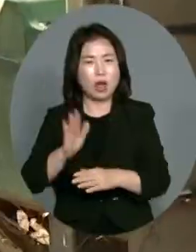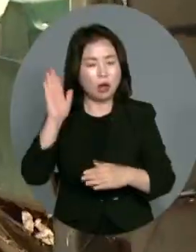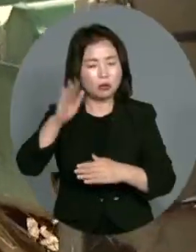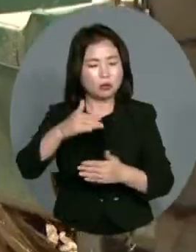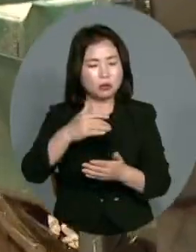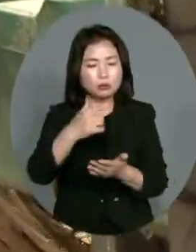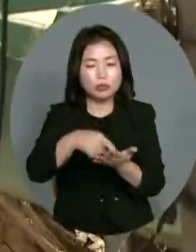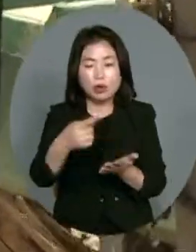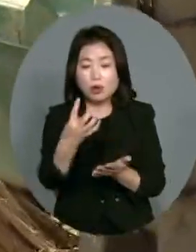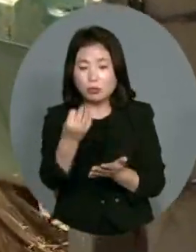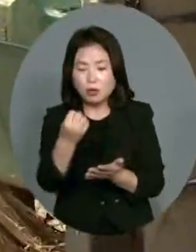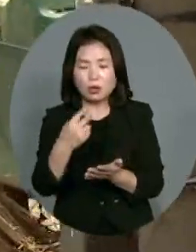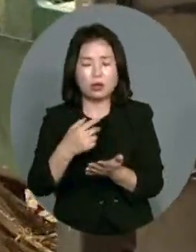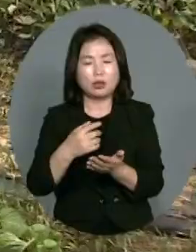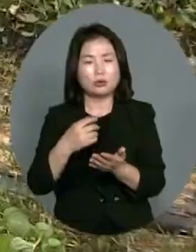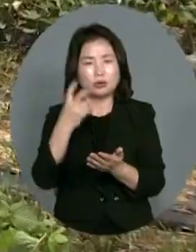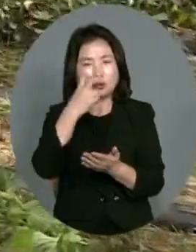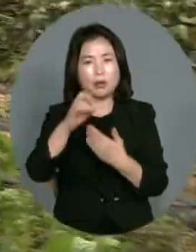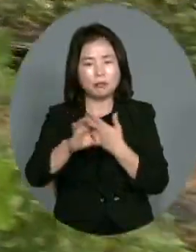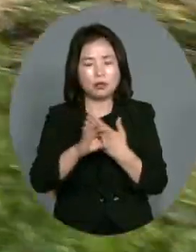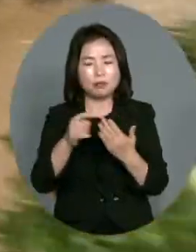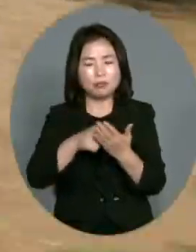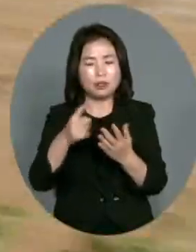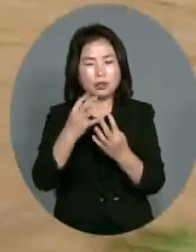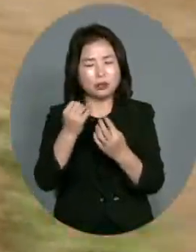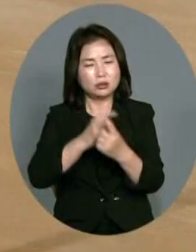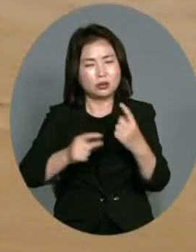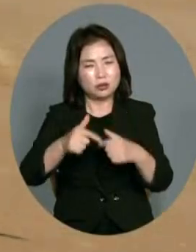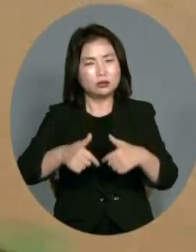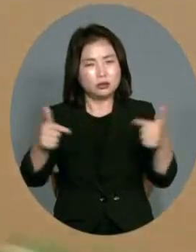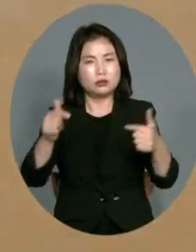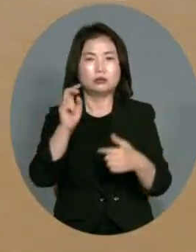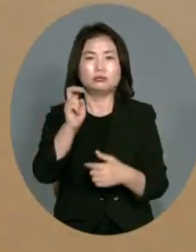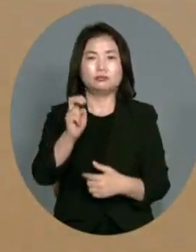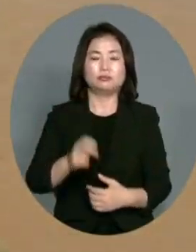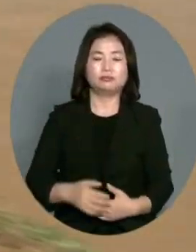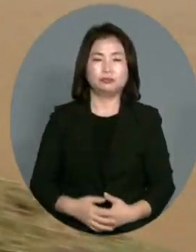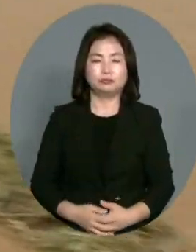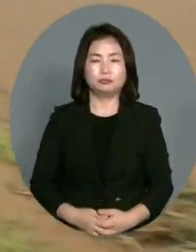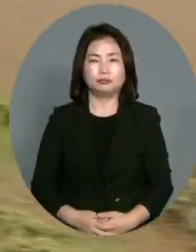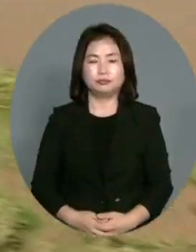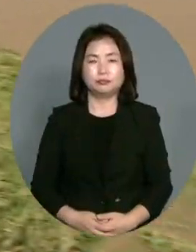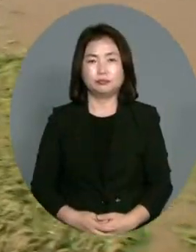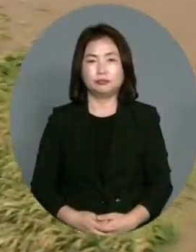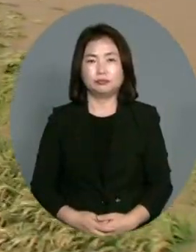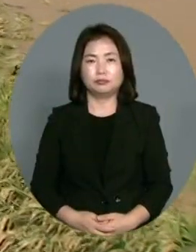조사가 본격화되면 피해 규모는 더 커질 것으로 보입니다. MBC 뉴스 임재욱입니다.